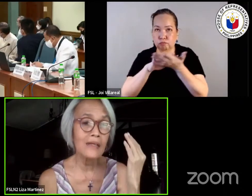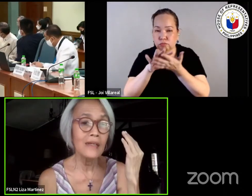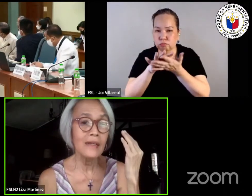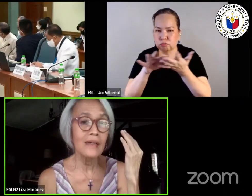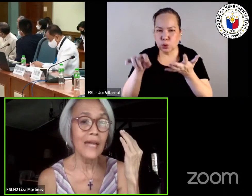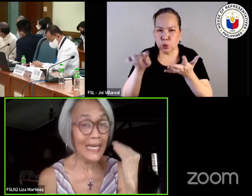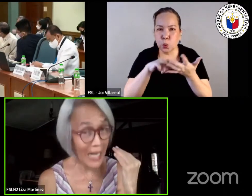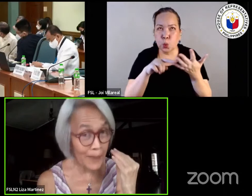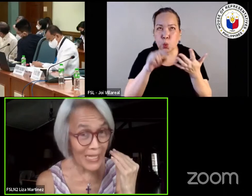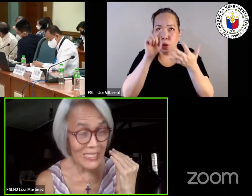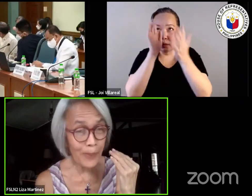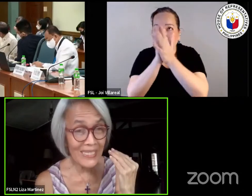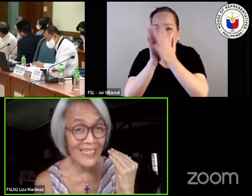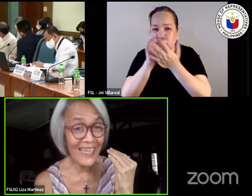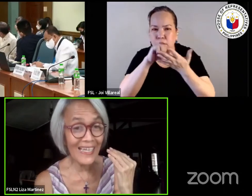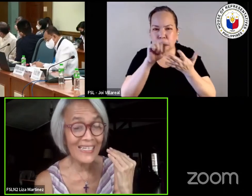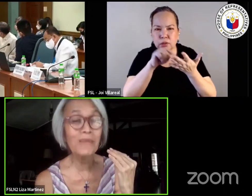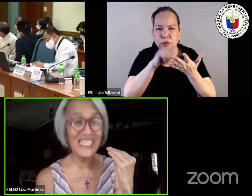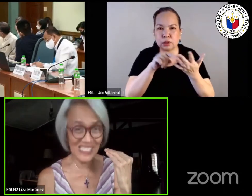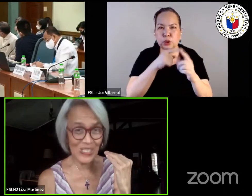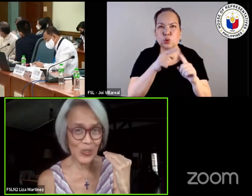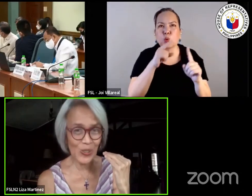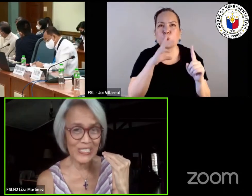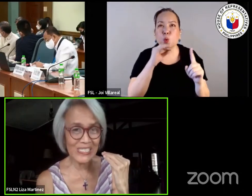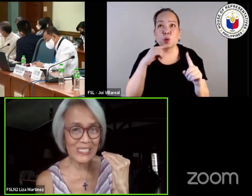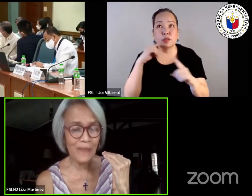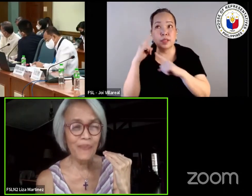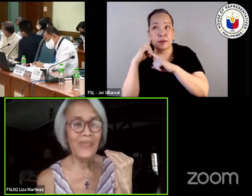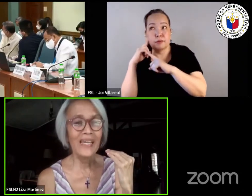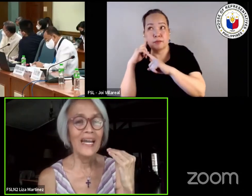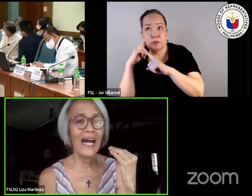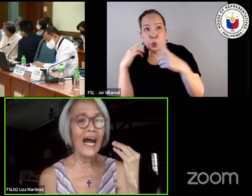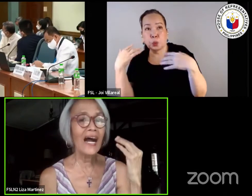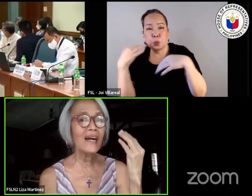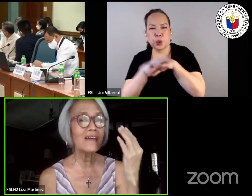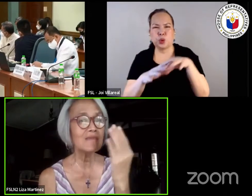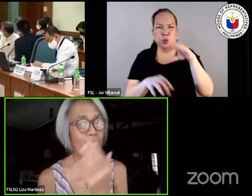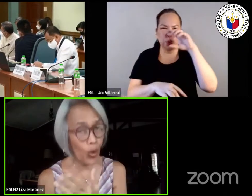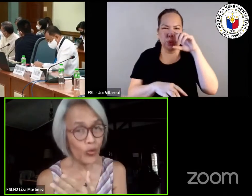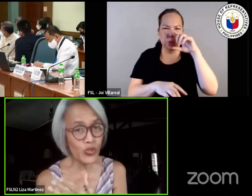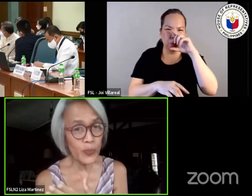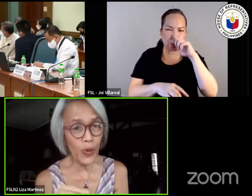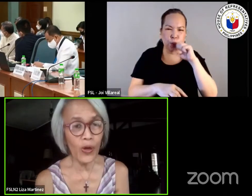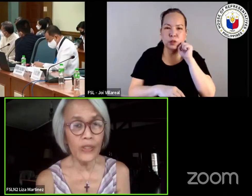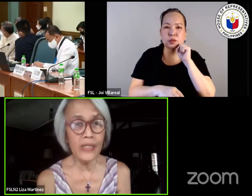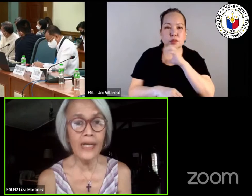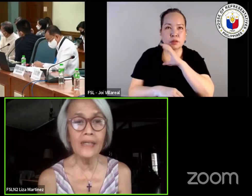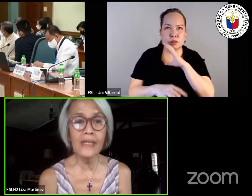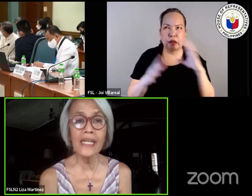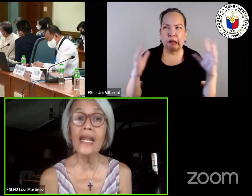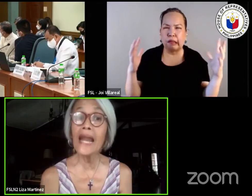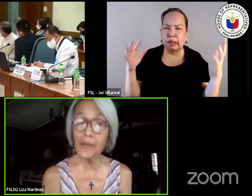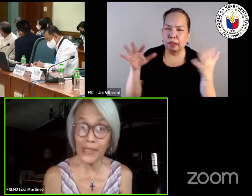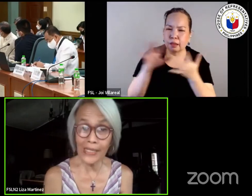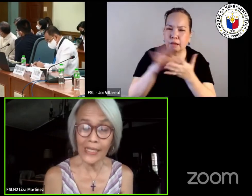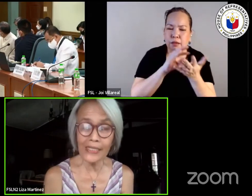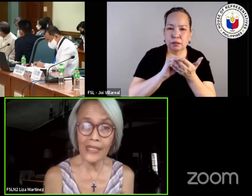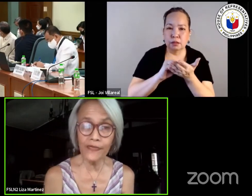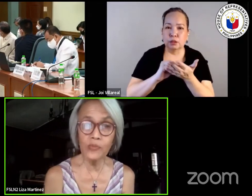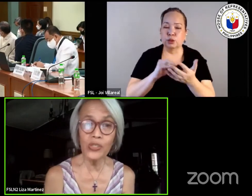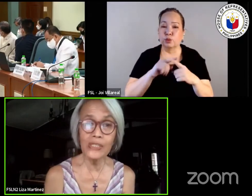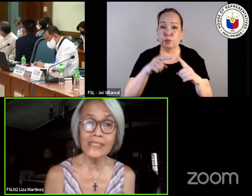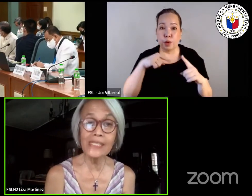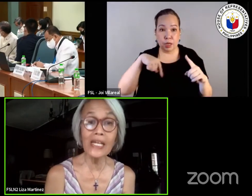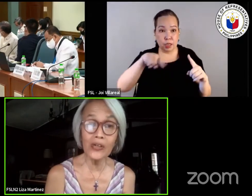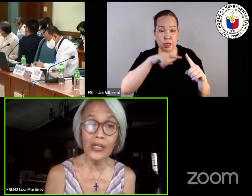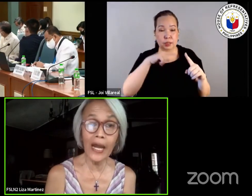mga kahirapan na sa pandinig na mga seniors. Ang focus po ng inilalabi ng